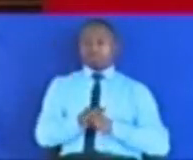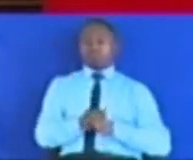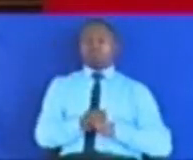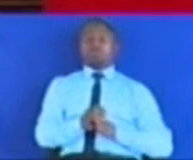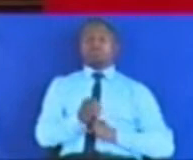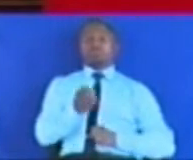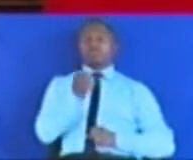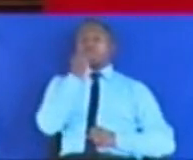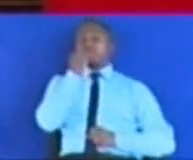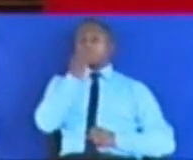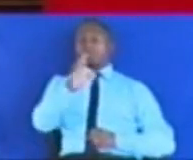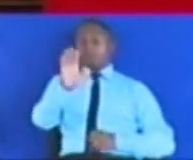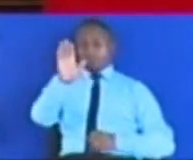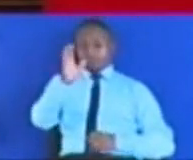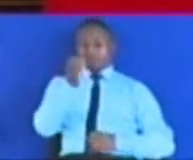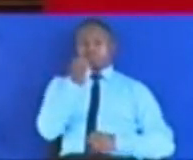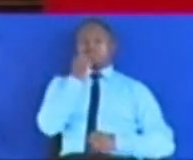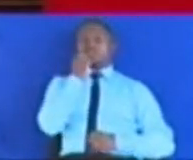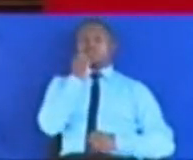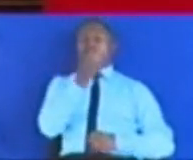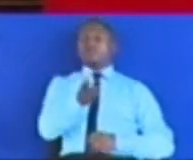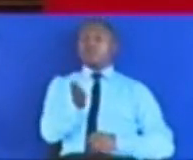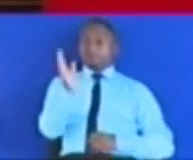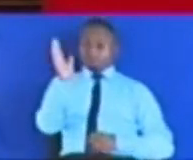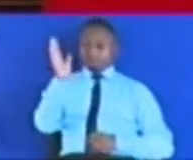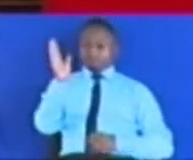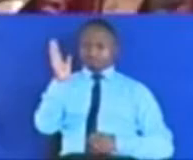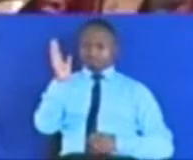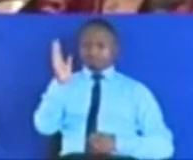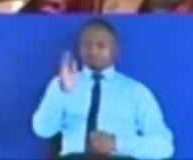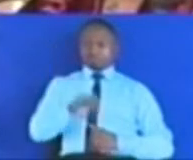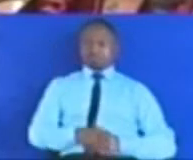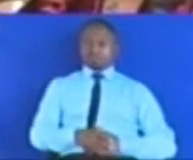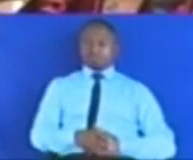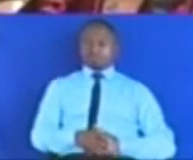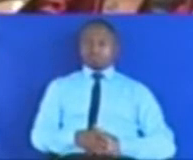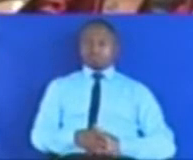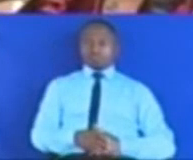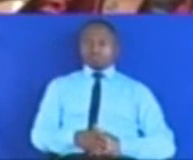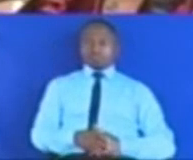taarifa, Mheshimiwa Naibu Spika.